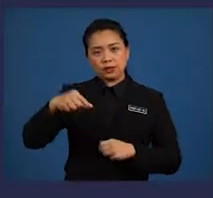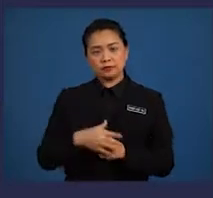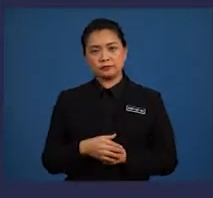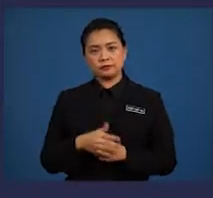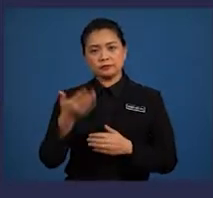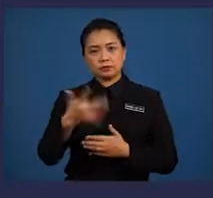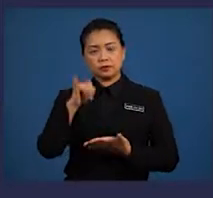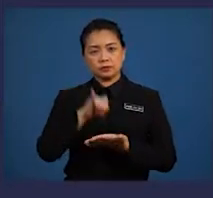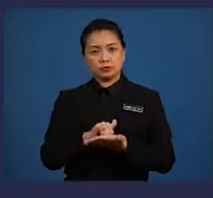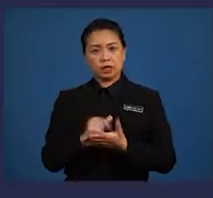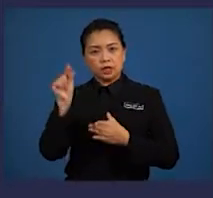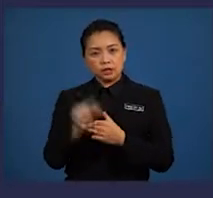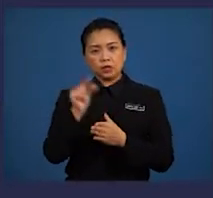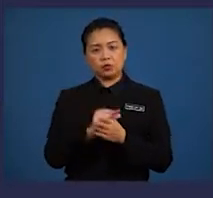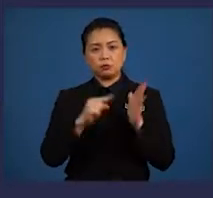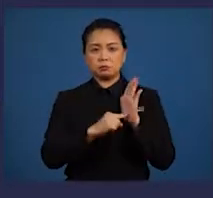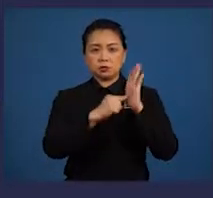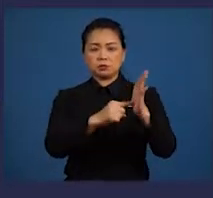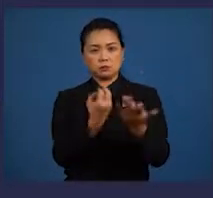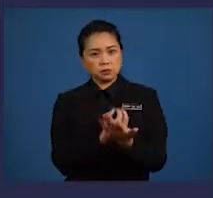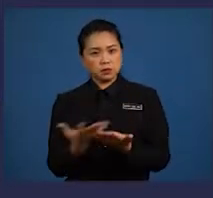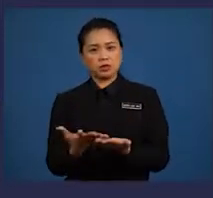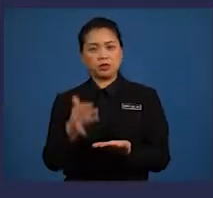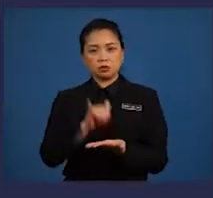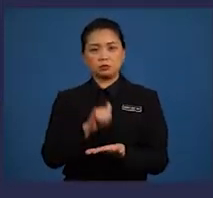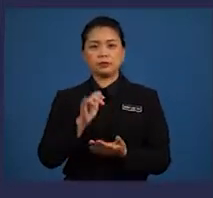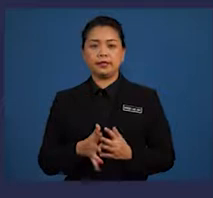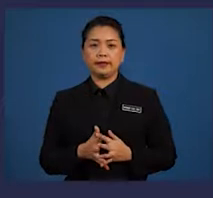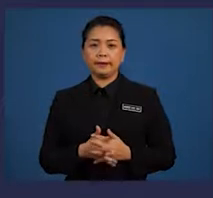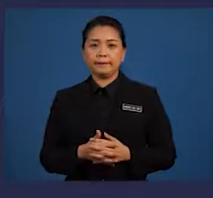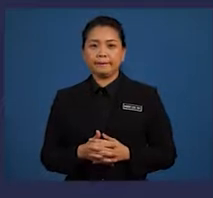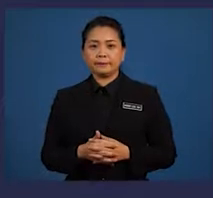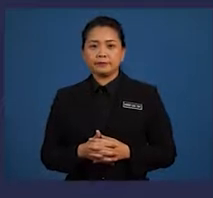seterusnya mengganggu kesembuhan mati media itu sendiri